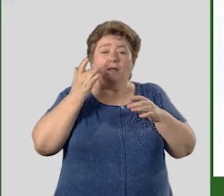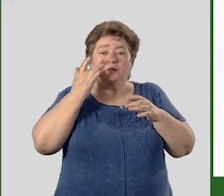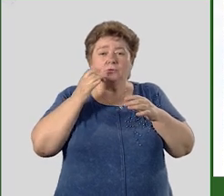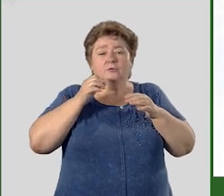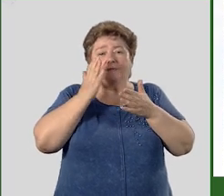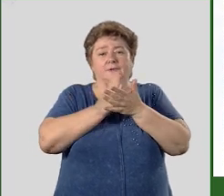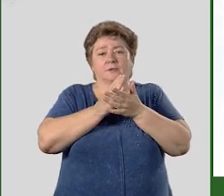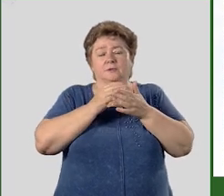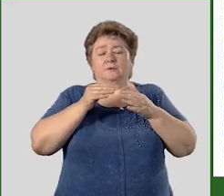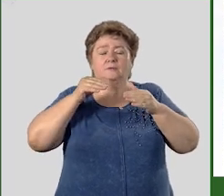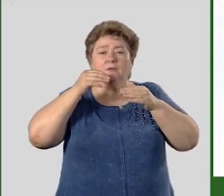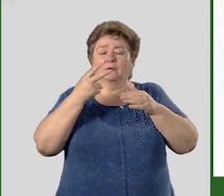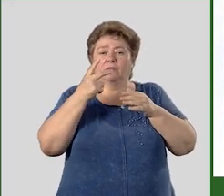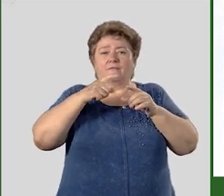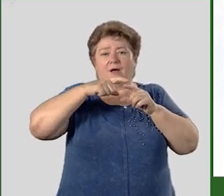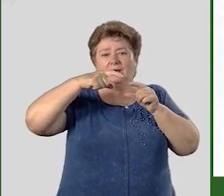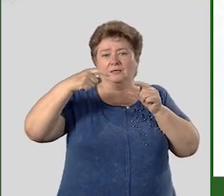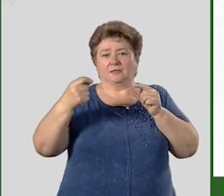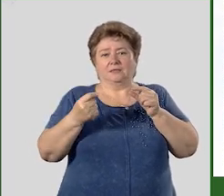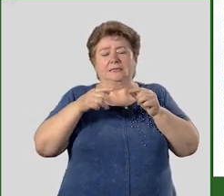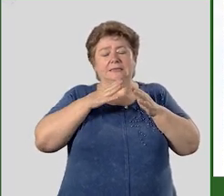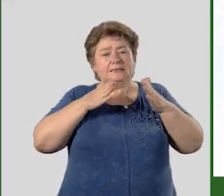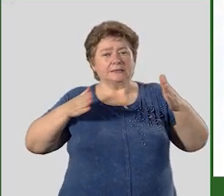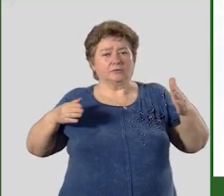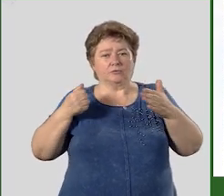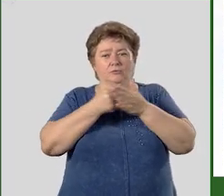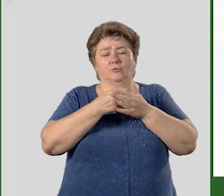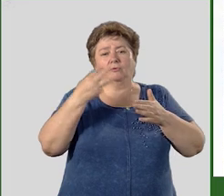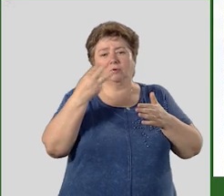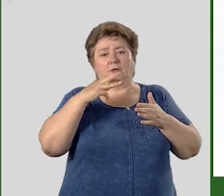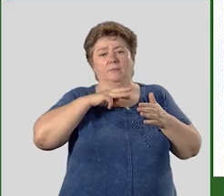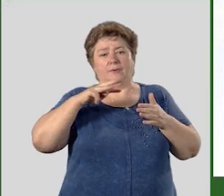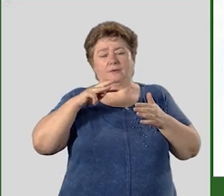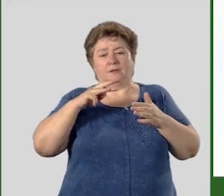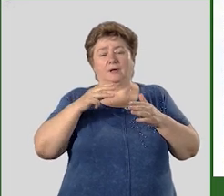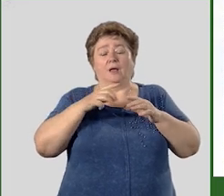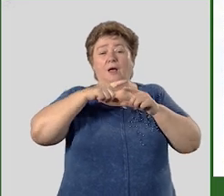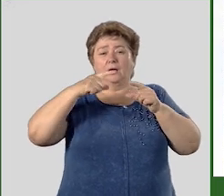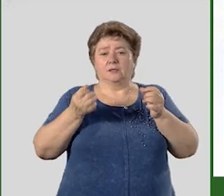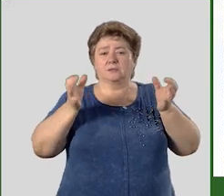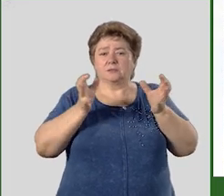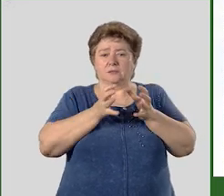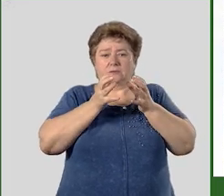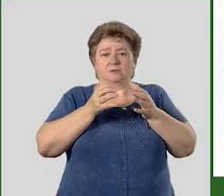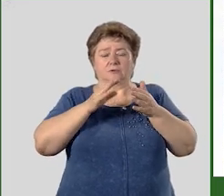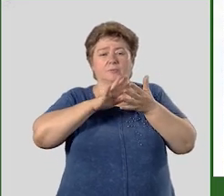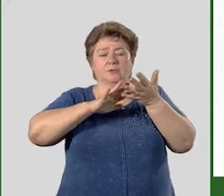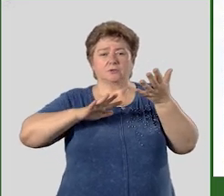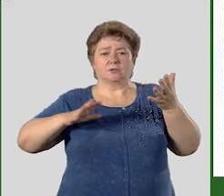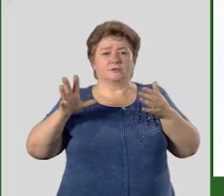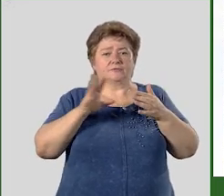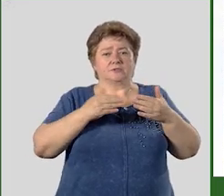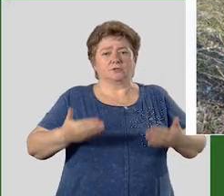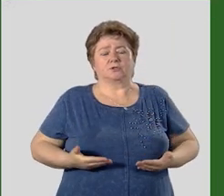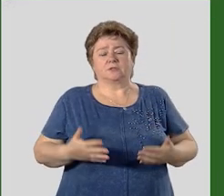которого отходят два плотных листа длиной до 3 метров. Листья сохраняются на протяжении